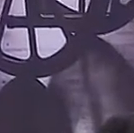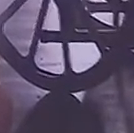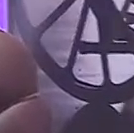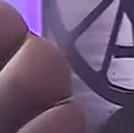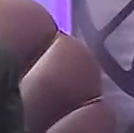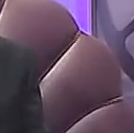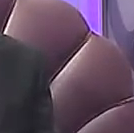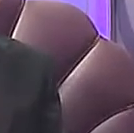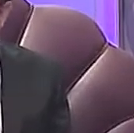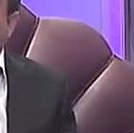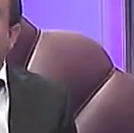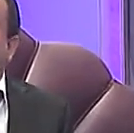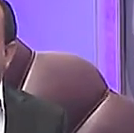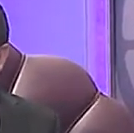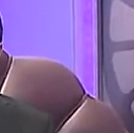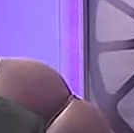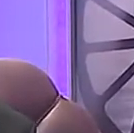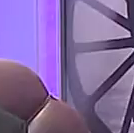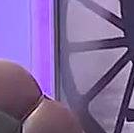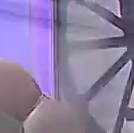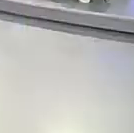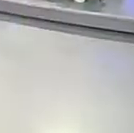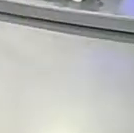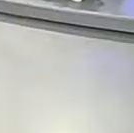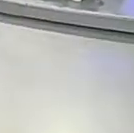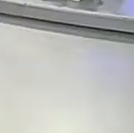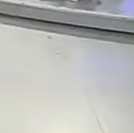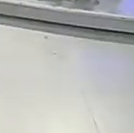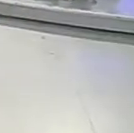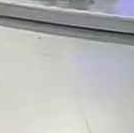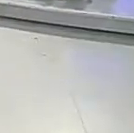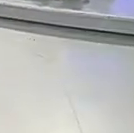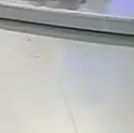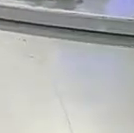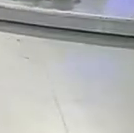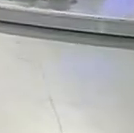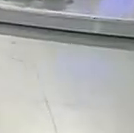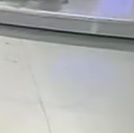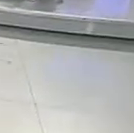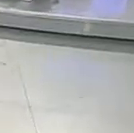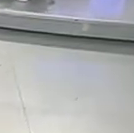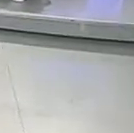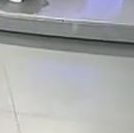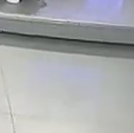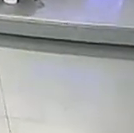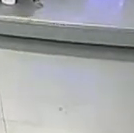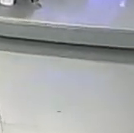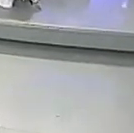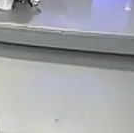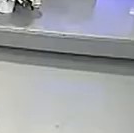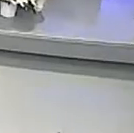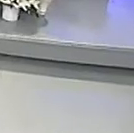Evet, gerçekten aşırı evet, heyecanlıyız. Kesinlikle. Allah yardımcımız olsun diyoruz ve bugünkü